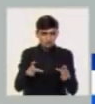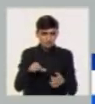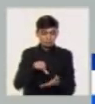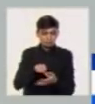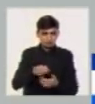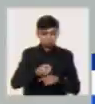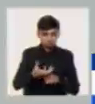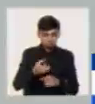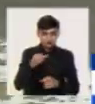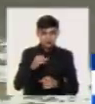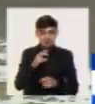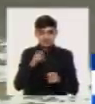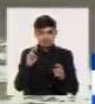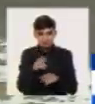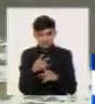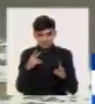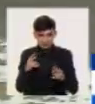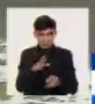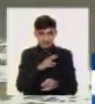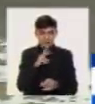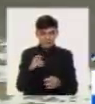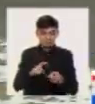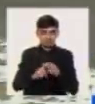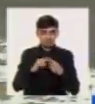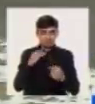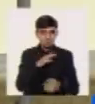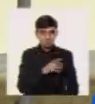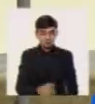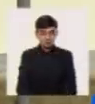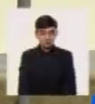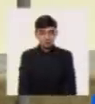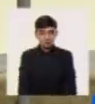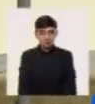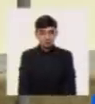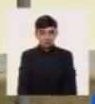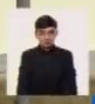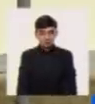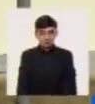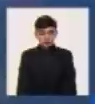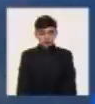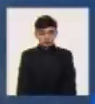пен кафе-ресторандардан жұқтырғандар екен. Әлібек Шынтемір, Думан Сүлейменов, Информ бюро, Алматы.